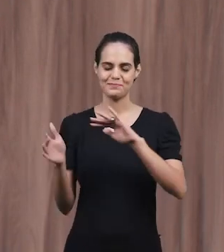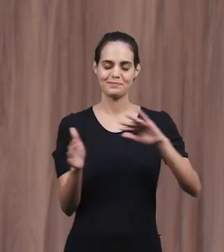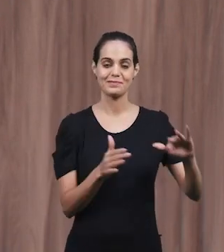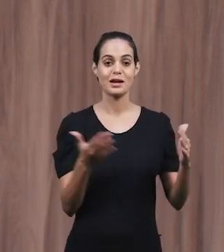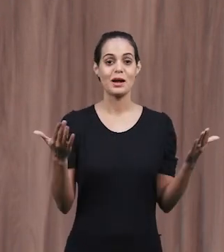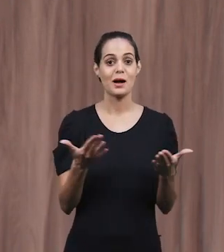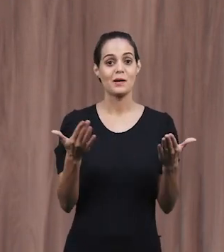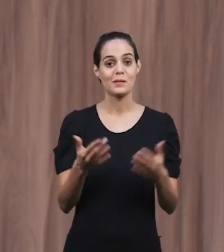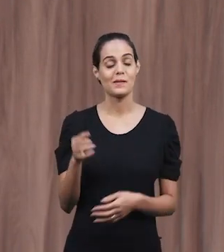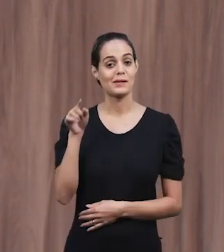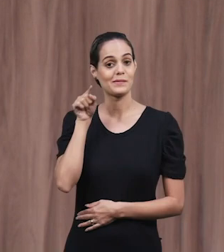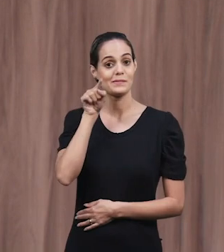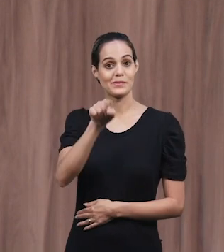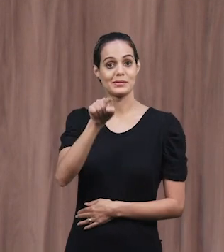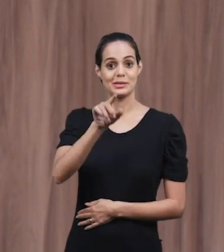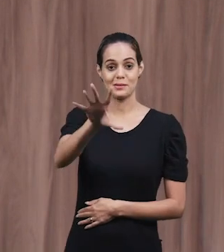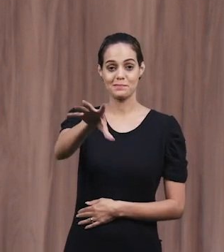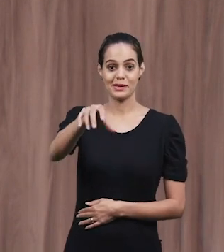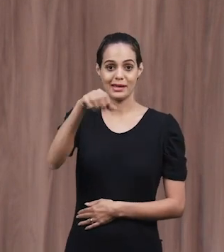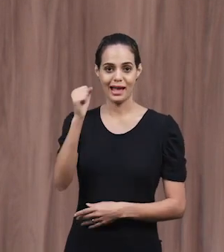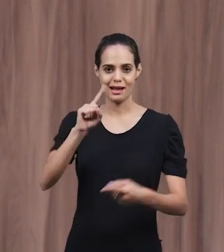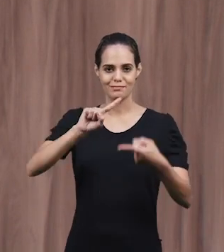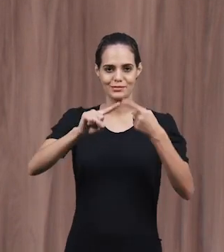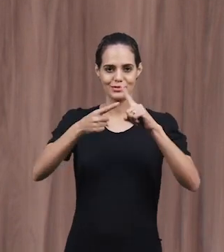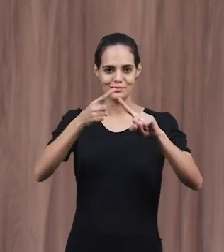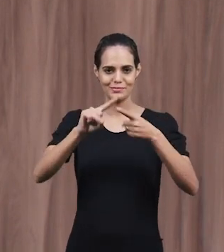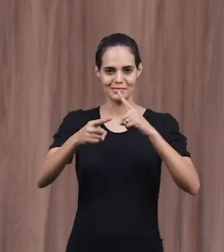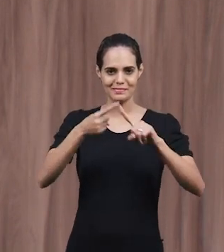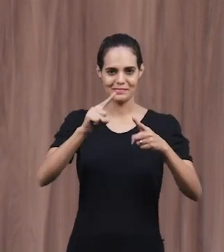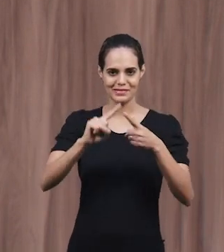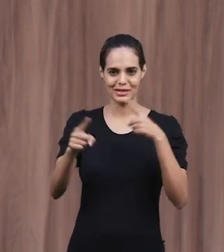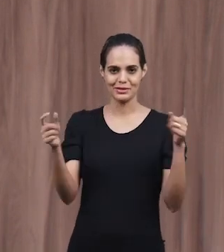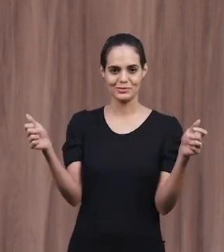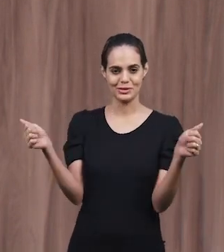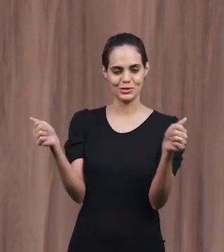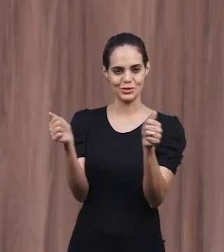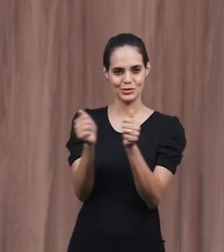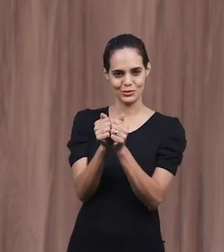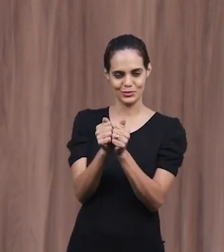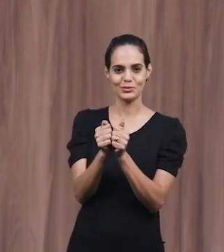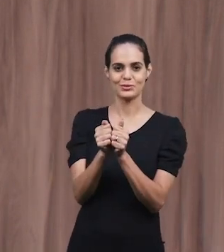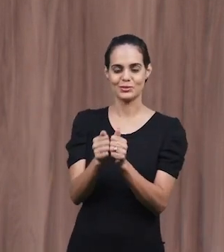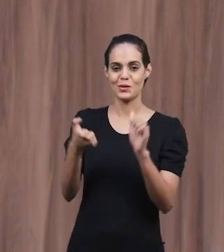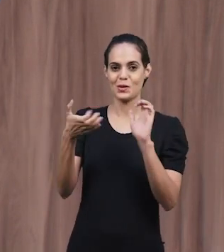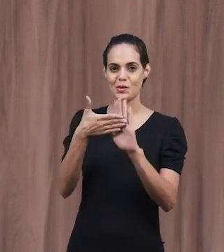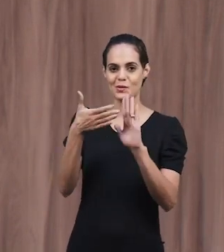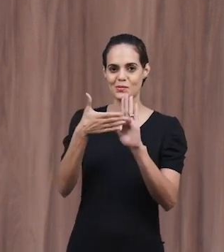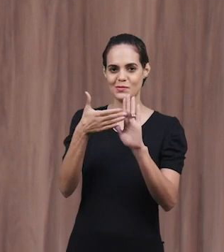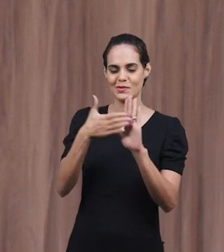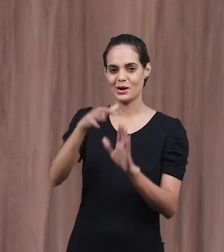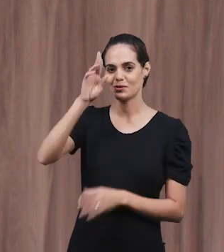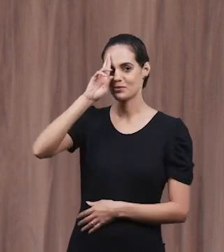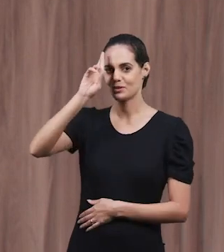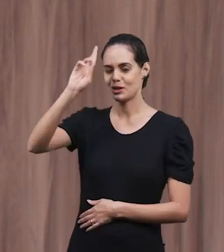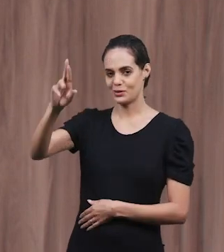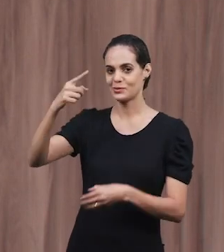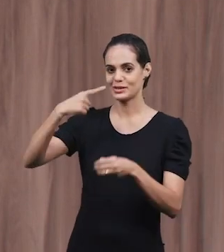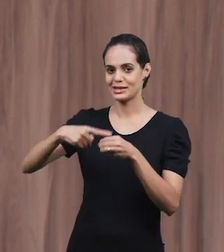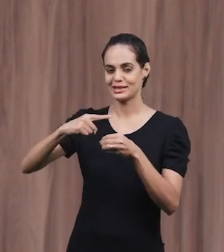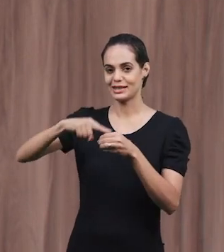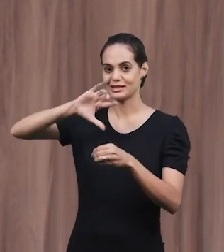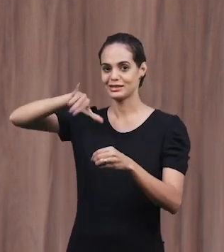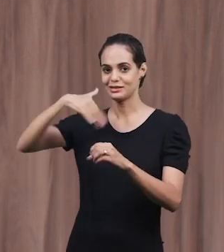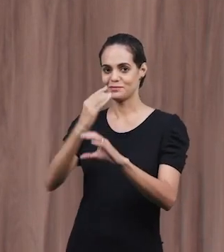à prendre votre instrument pour louer le nom du Seigneur Jésus ensemble avec la petite orchestre de Jardim da